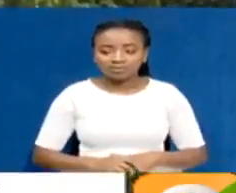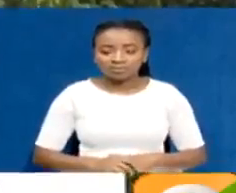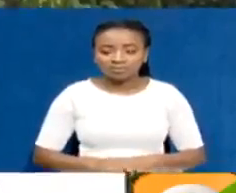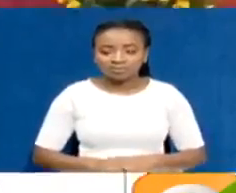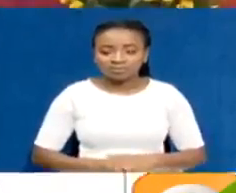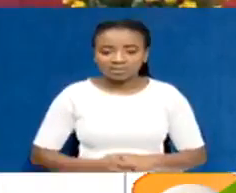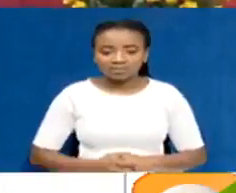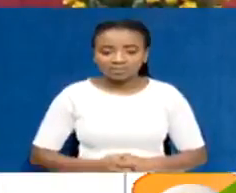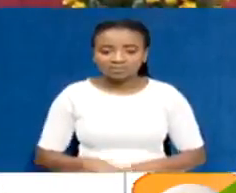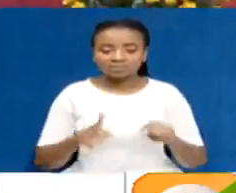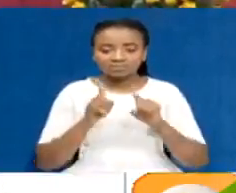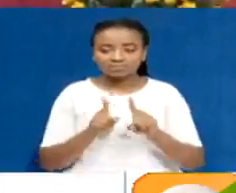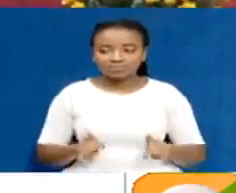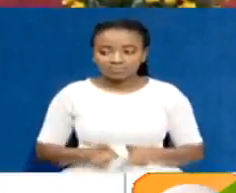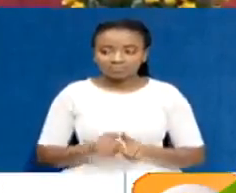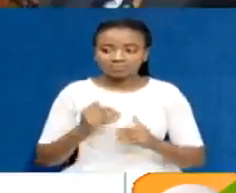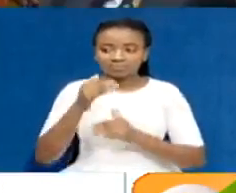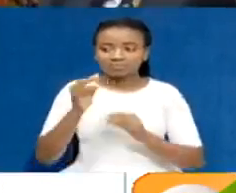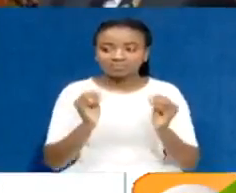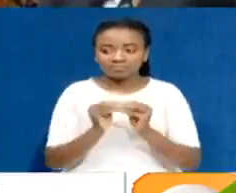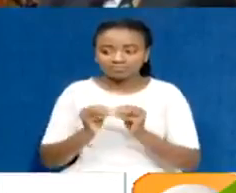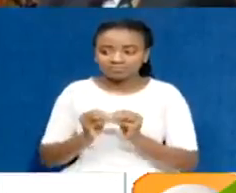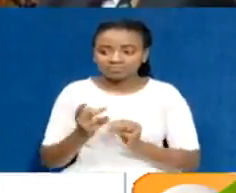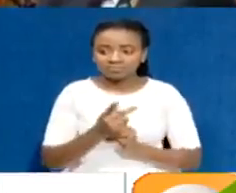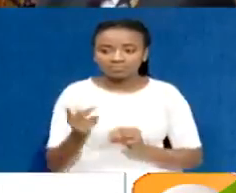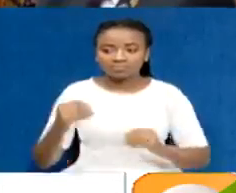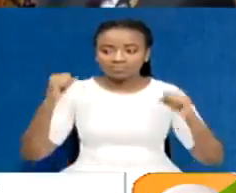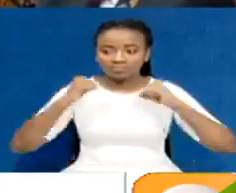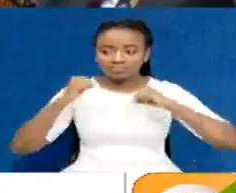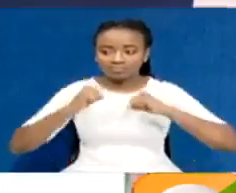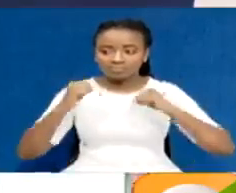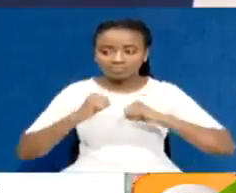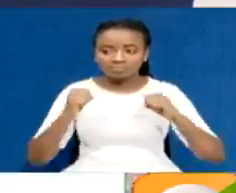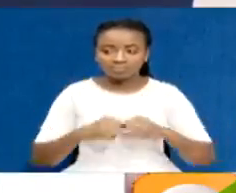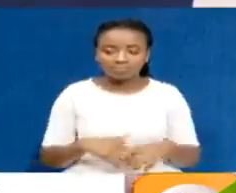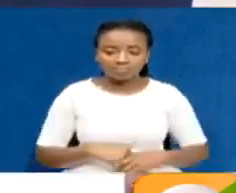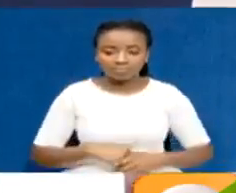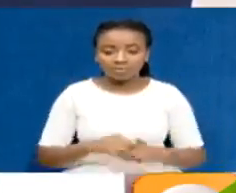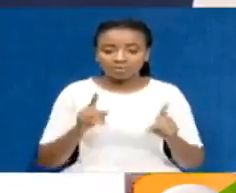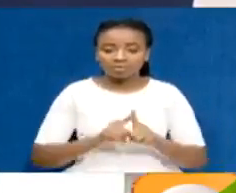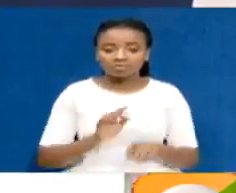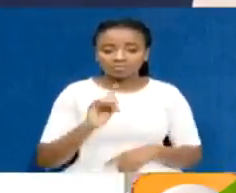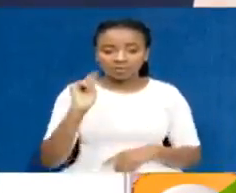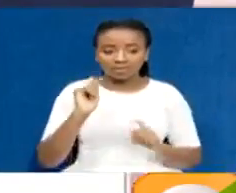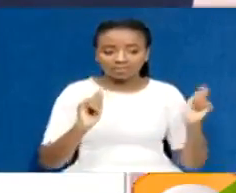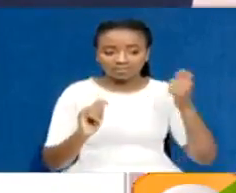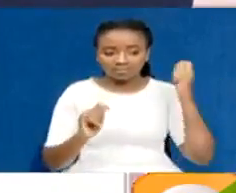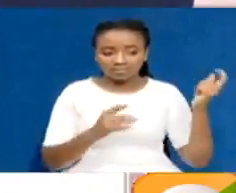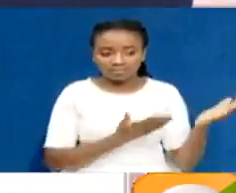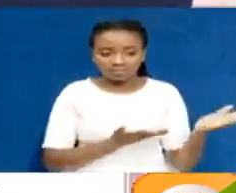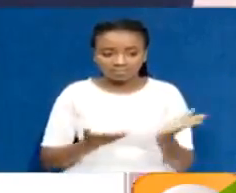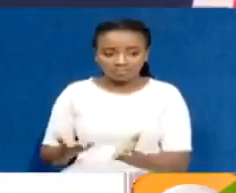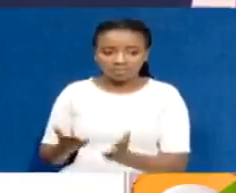Baada ya takriban saa mbili za kikao cha kidiplomasia, makubaliano manane yakaafikiwa. Malawi as they come to give us their